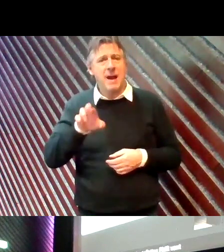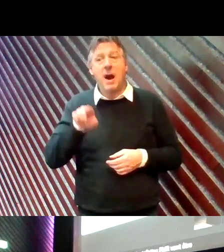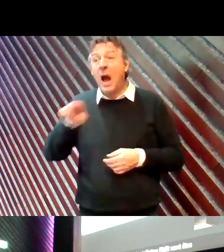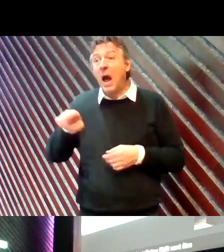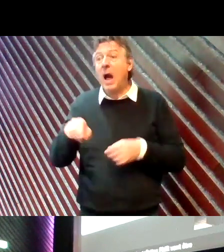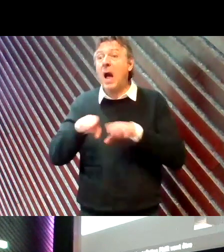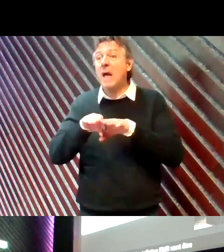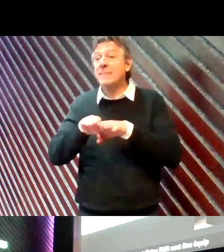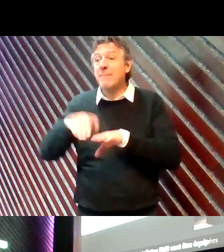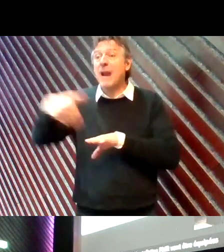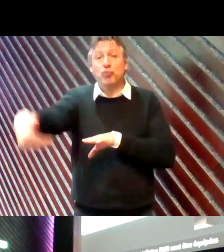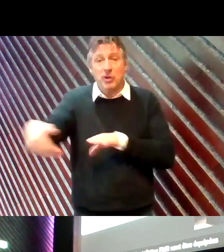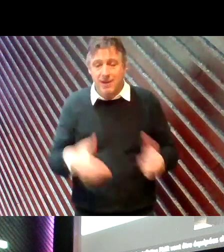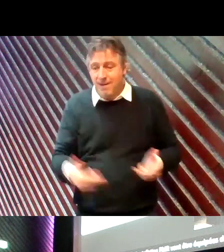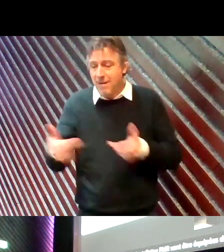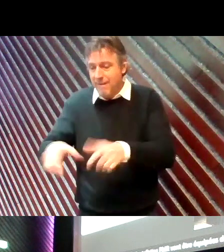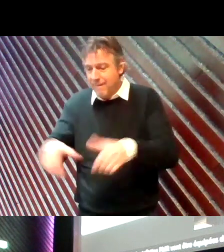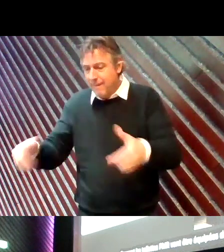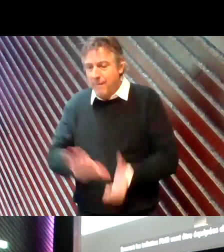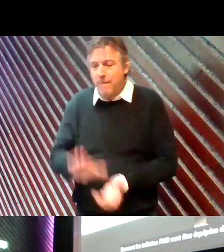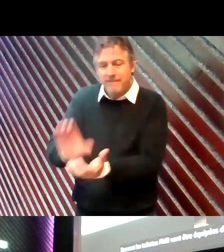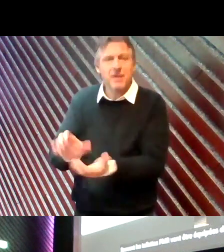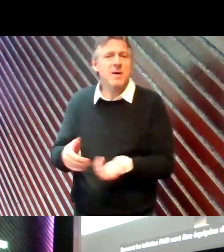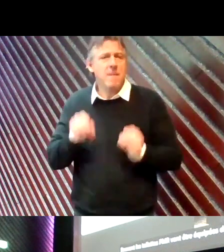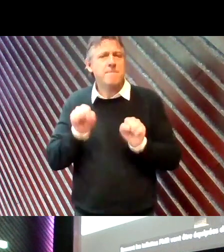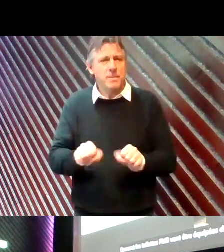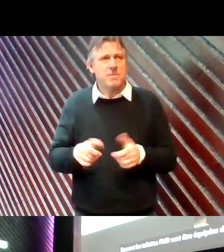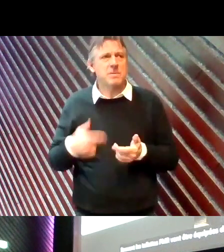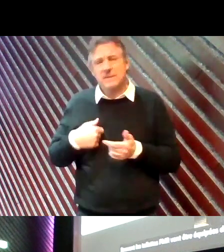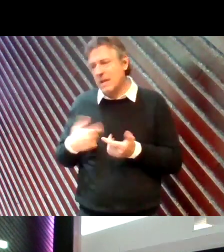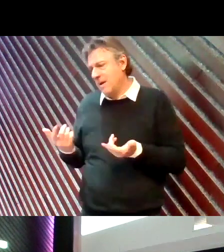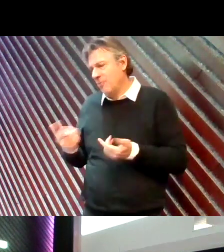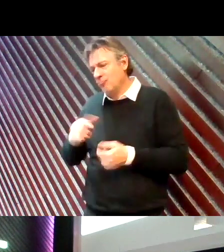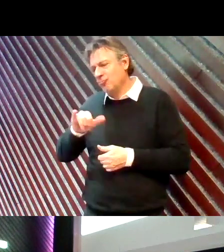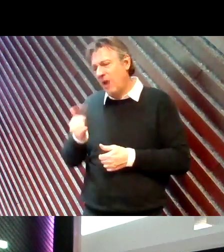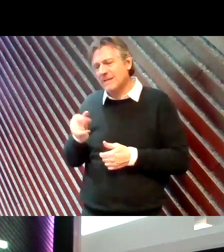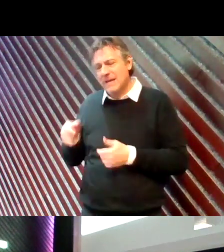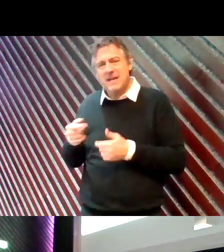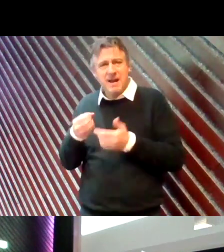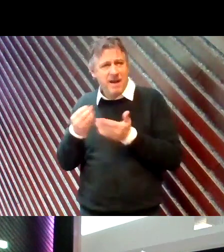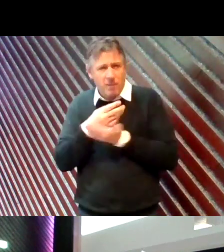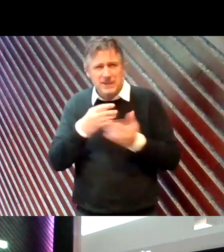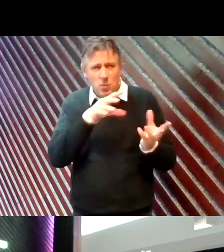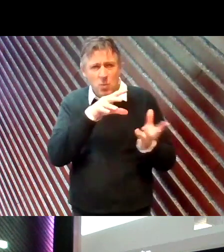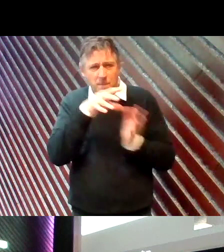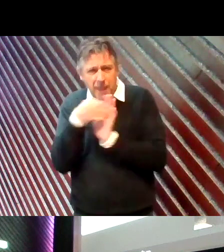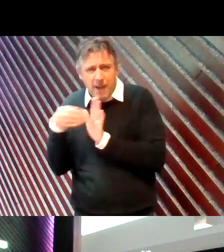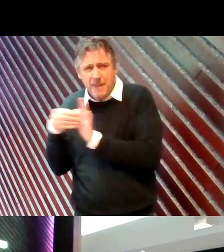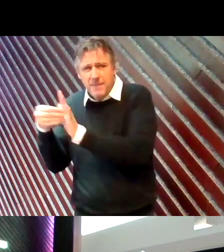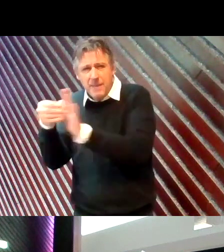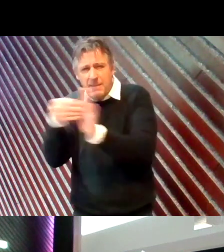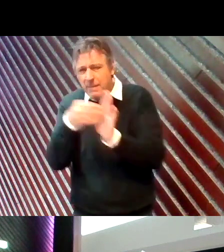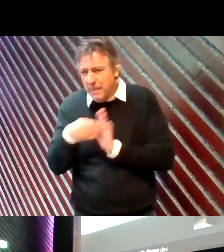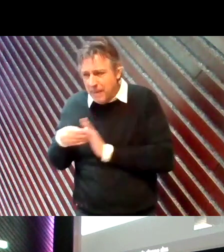qu'on va retrouver dans J'accès donc en fait J'accès se base sur les différents critères qu'on a identifiés pour donner de'information et pour pouvoir choisir son lieu de